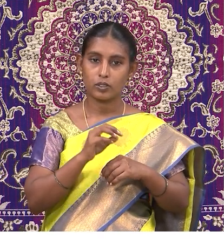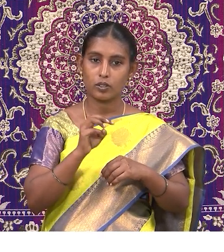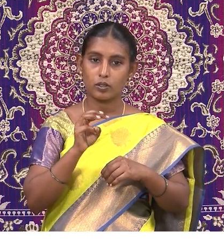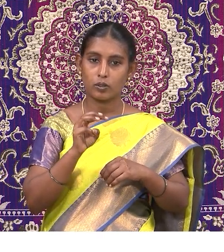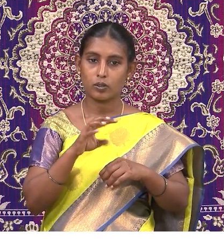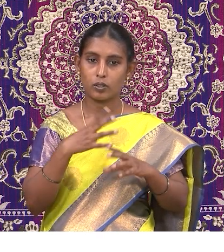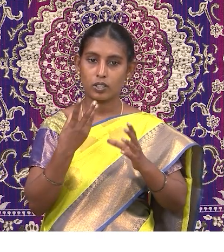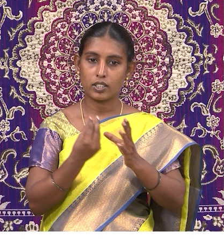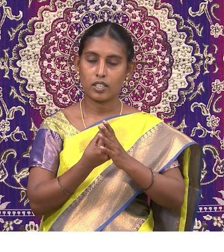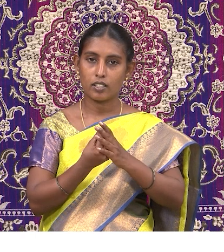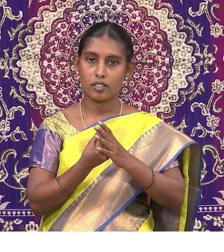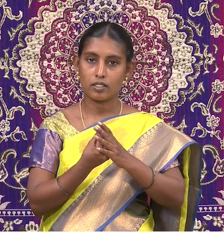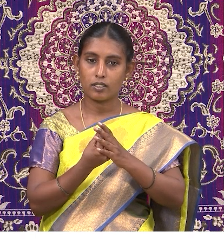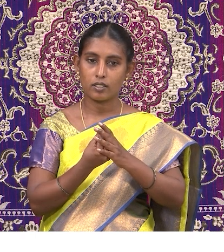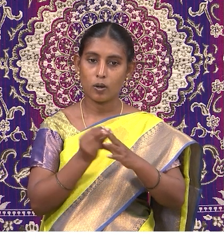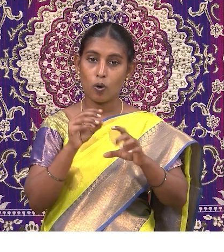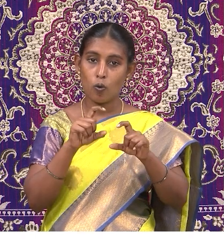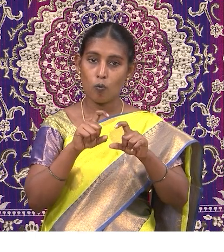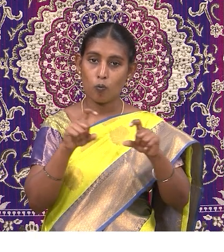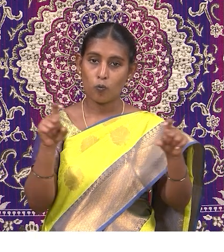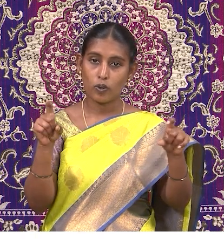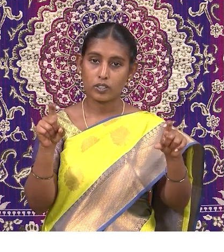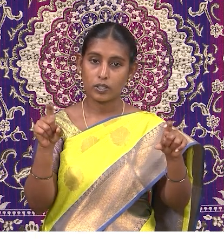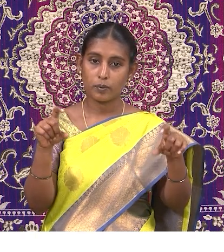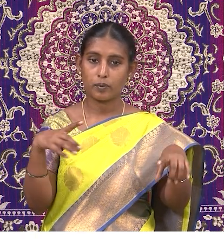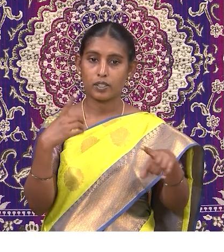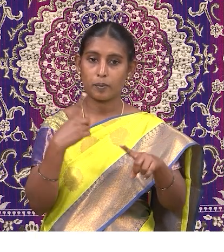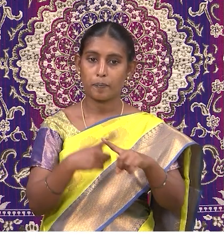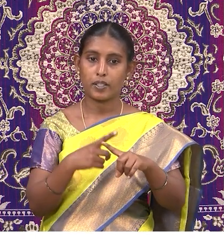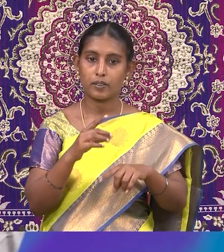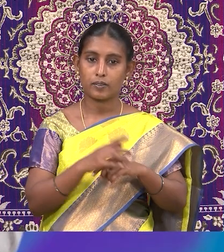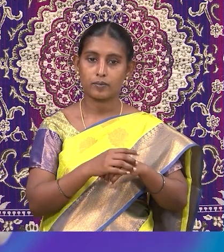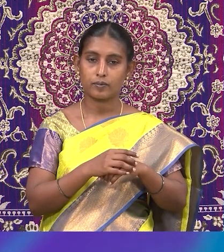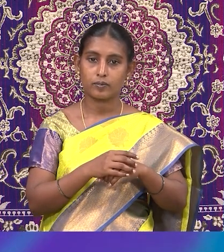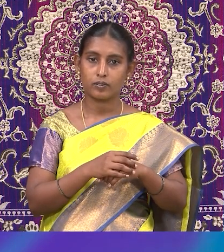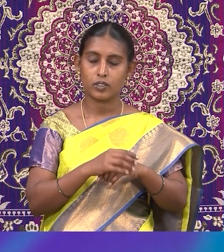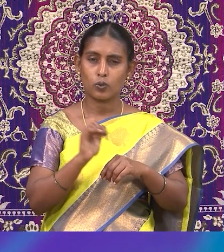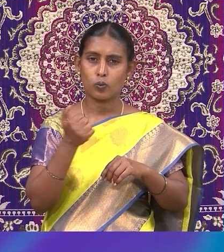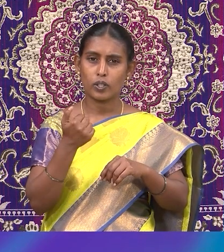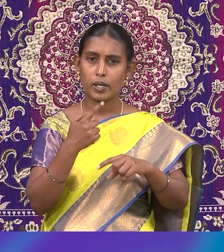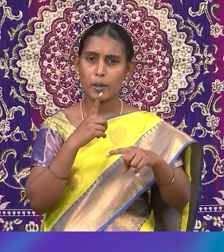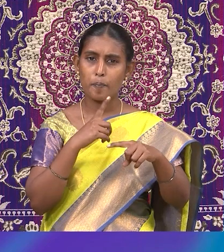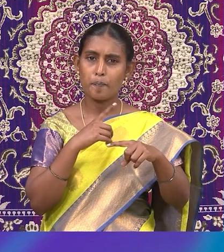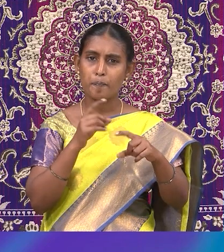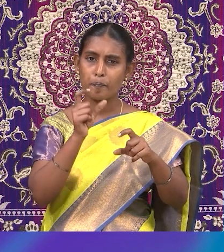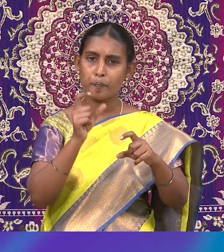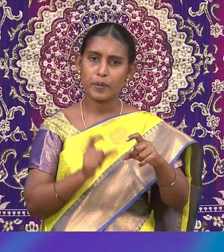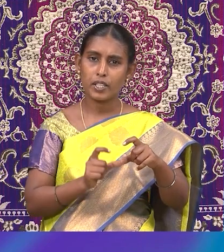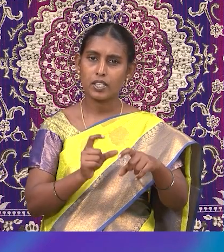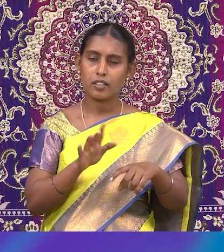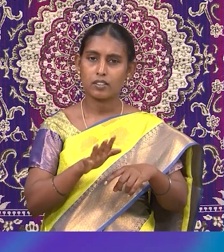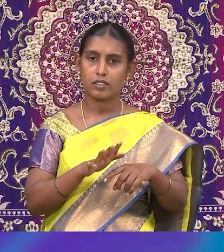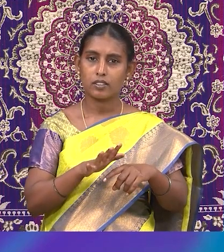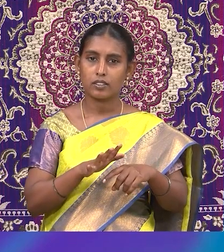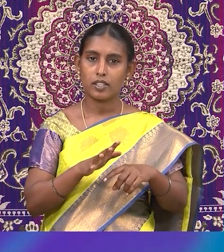3 முழு சமன்பாட்டையும் பெருக்கின்றோம். ஏன்னா அந்த பின்ன எண் வந்துச்சுன்னா நம்ம உடனே